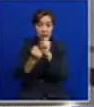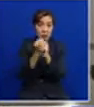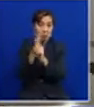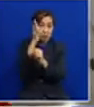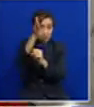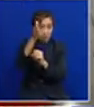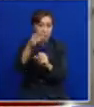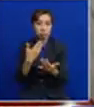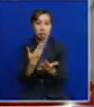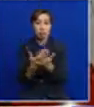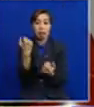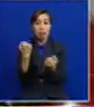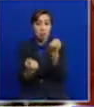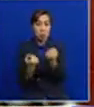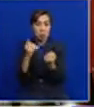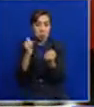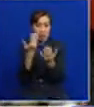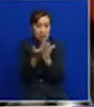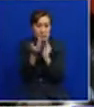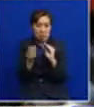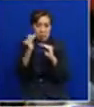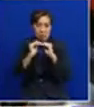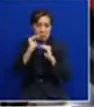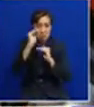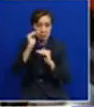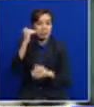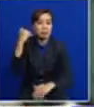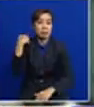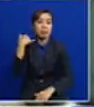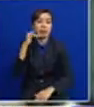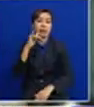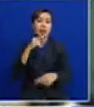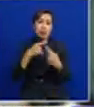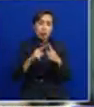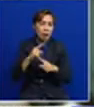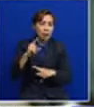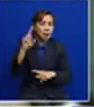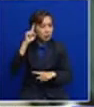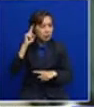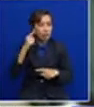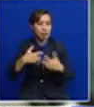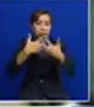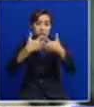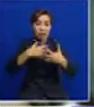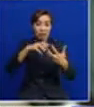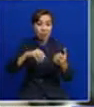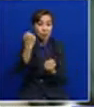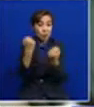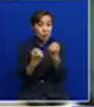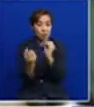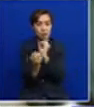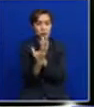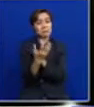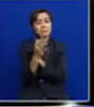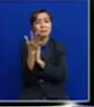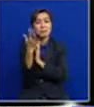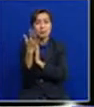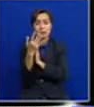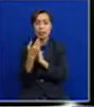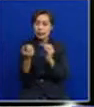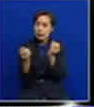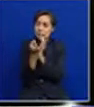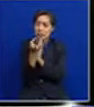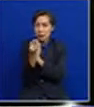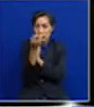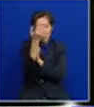ทำให้ราคารถยนต์บางรุ่นปรับสูงขึ้นเชื่อว่าจะไม่กระทบต่ออุตสาหกรรมรถยนต์ภายในประเทศมากนักเนื่องจากว่ารา